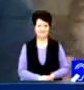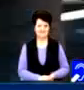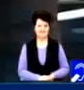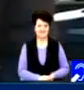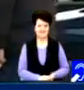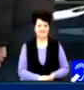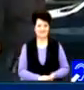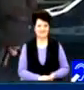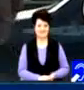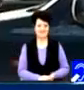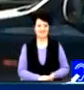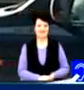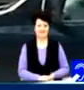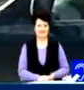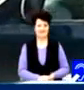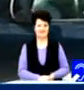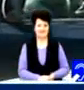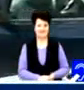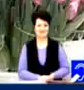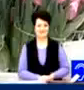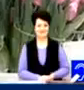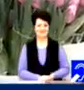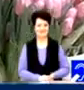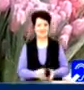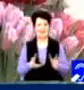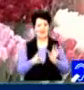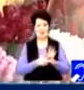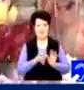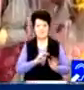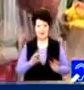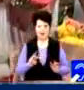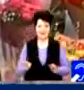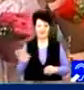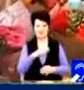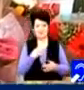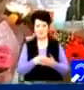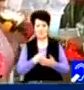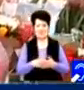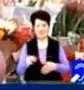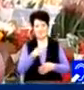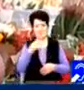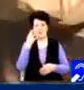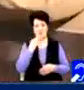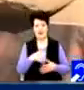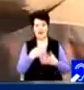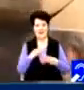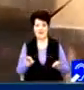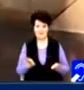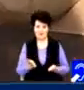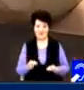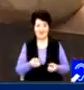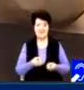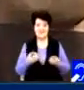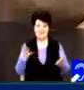plânge Voința femi învinge de 8 Martie toți bugetarii din Republica Moldova vor avea liber Ziua